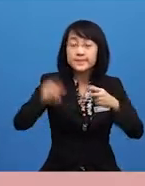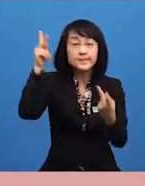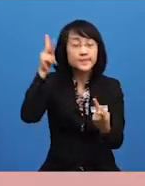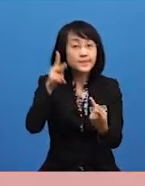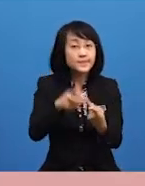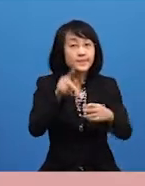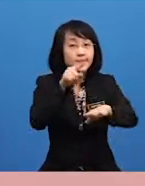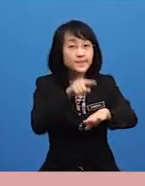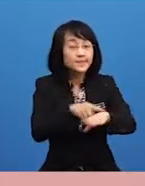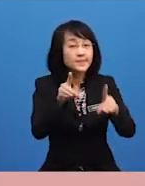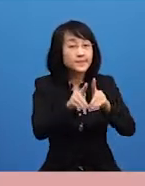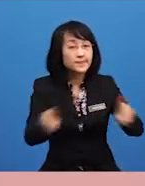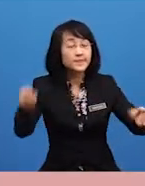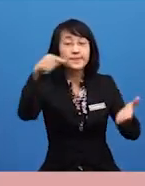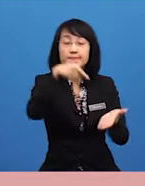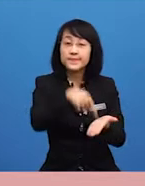dataran ini?